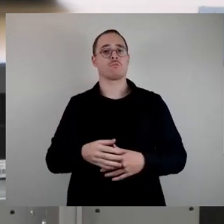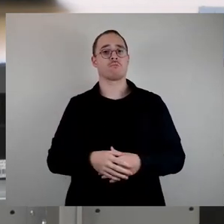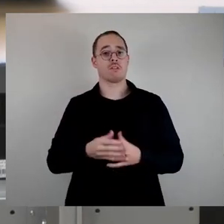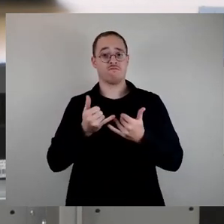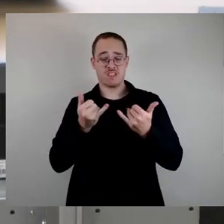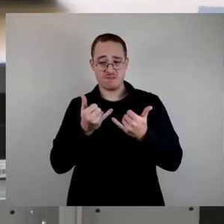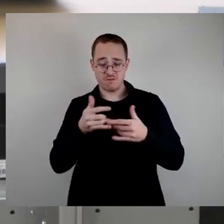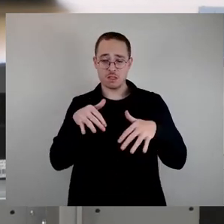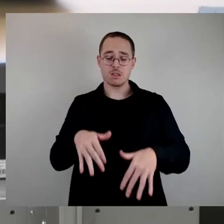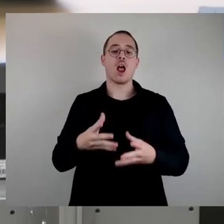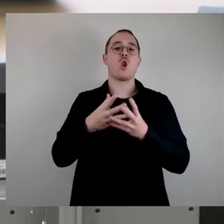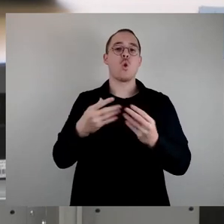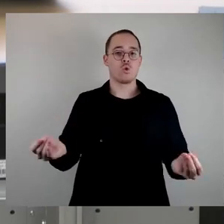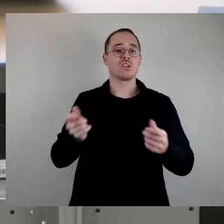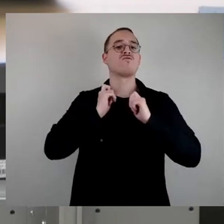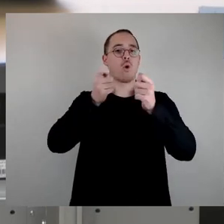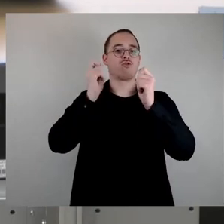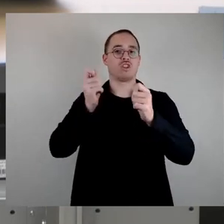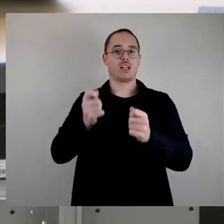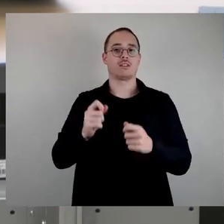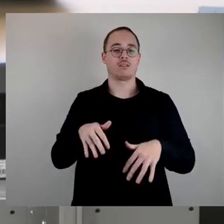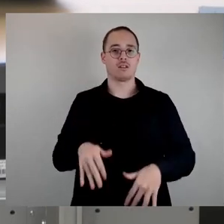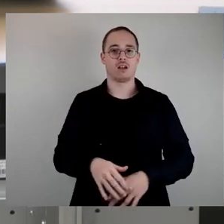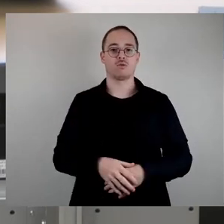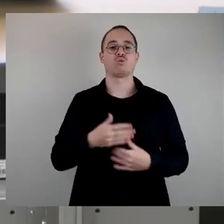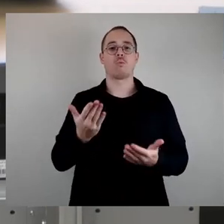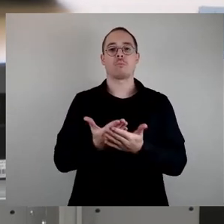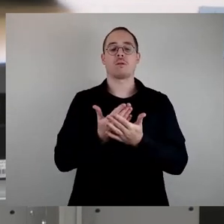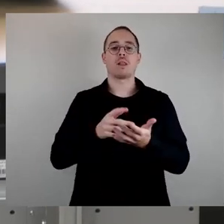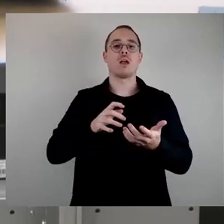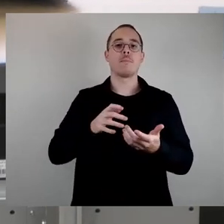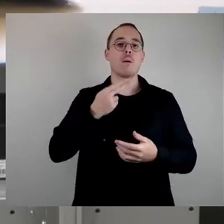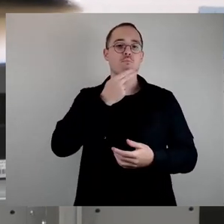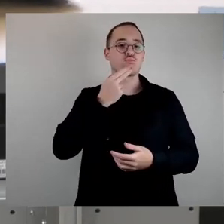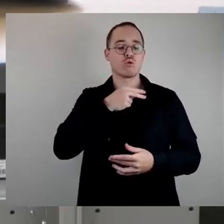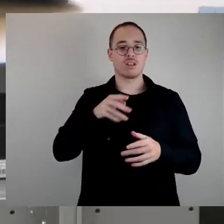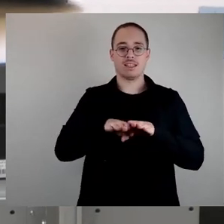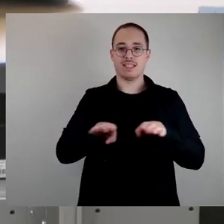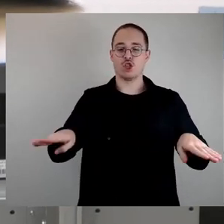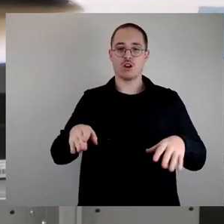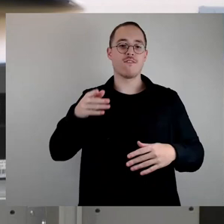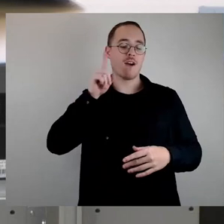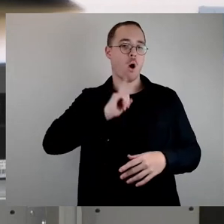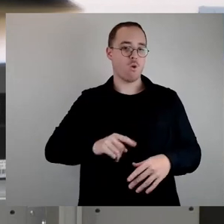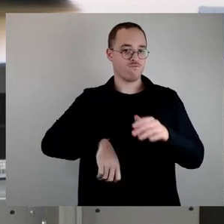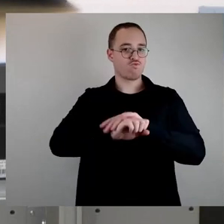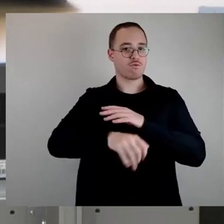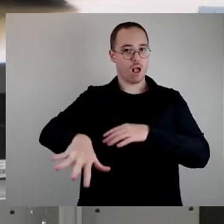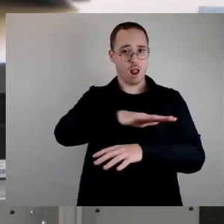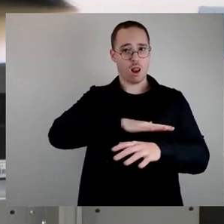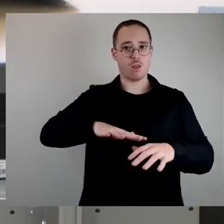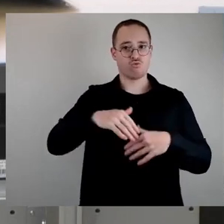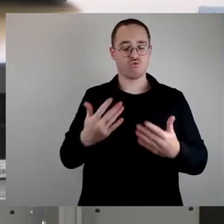Lösungsvorschläge erarbeitet und vorgeschlagen. Also einen runden Tisch Frauenfußball mit einer Bestands- und Bedarfsanalyse, mehr Partnerschaft